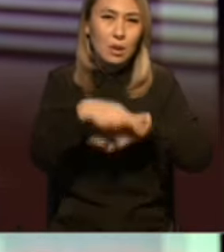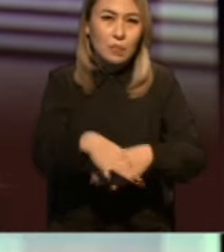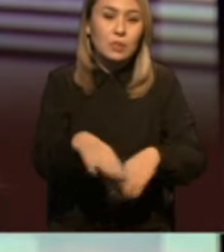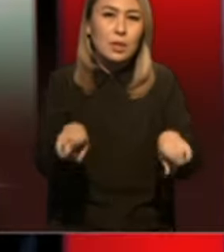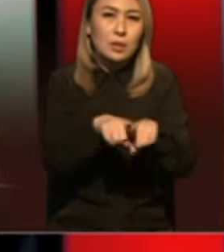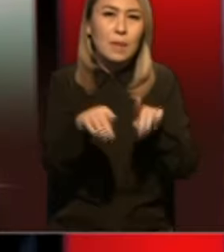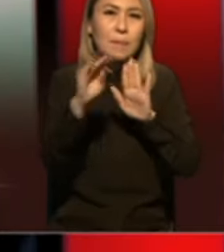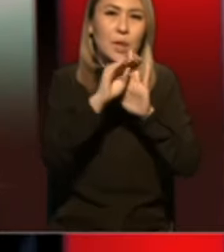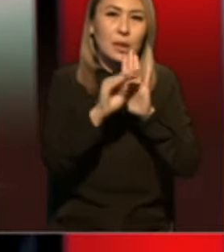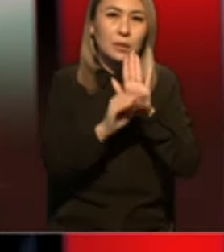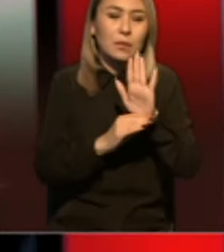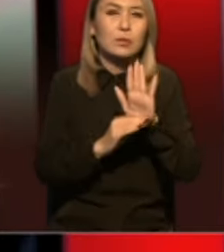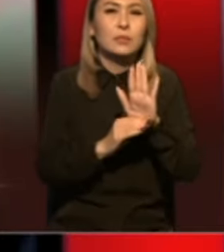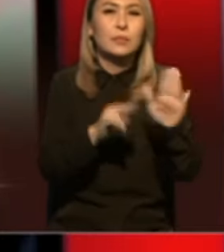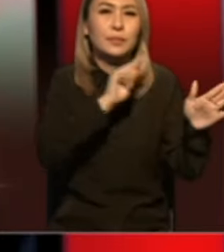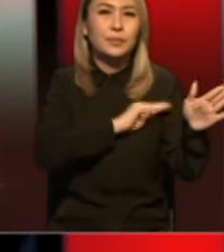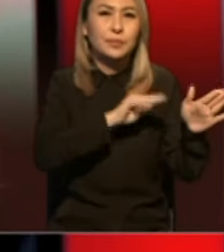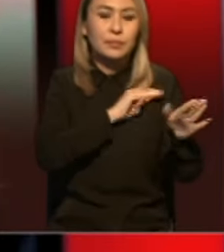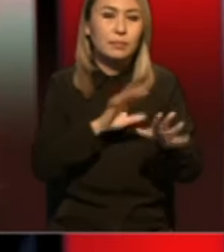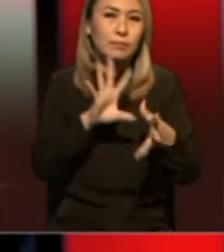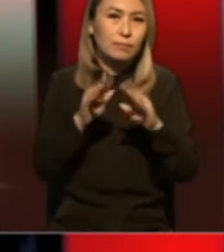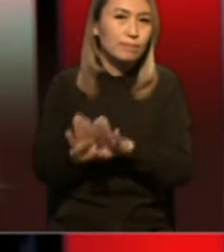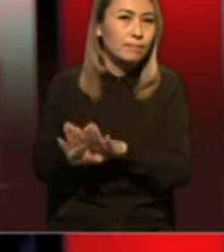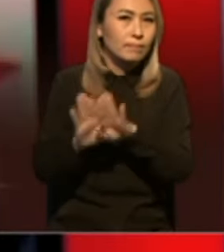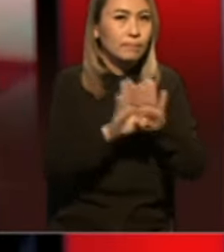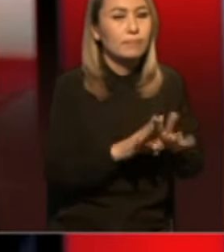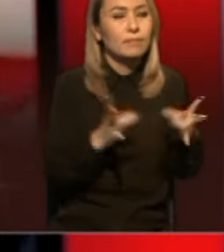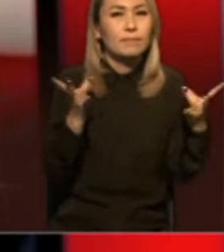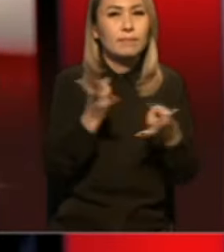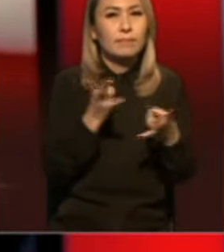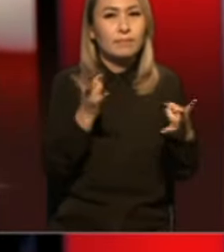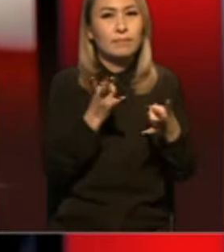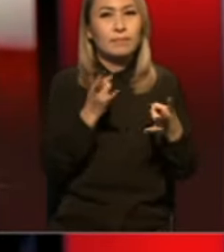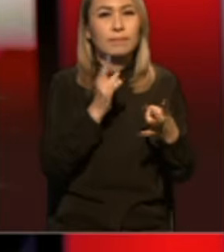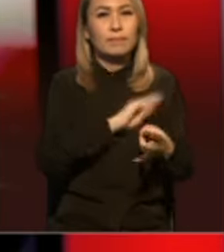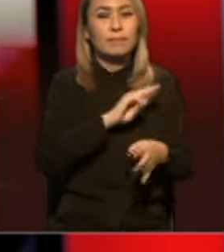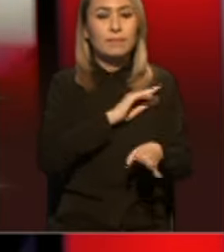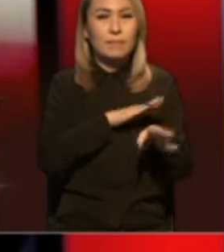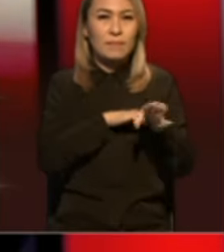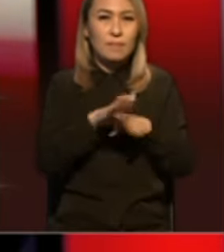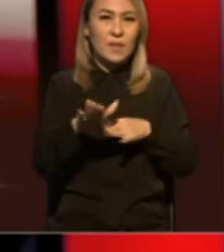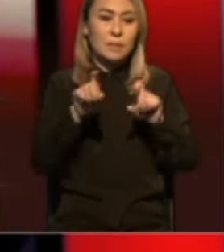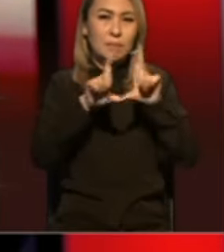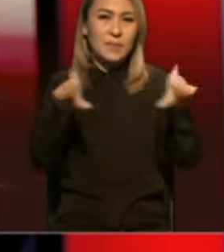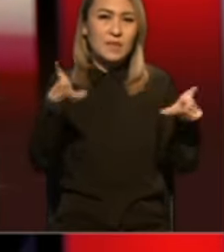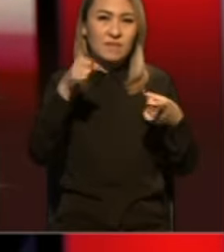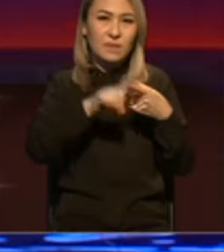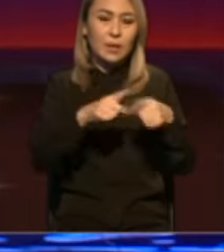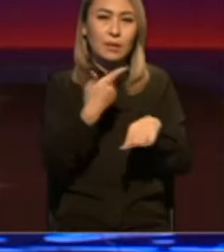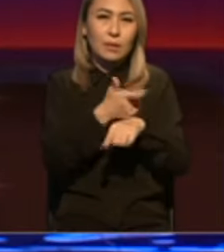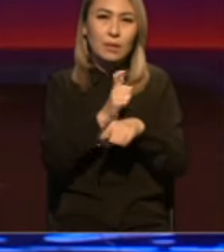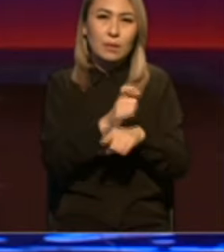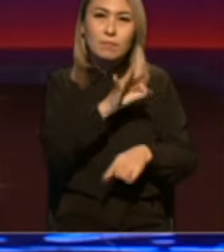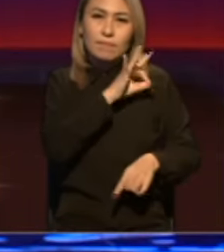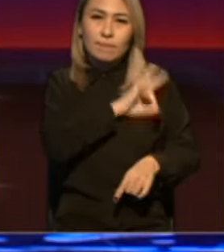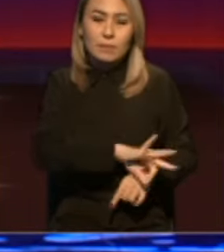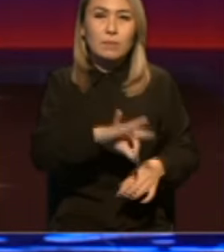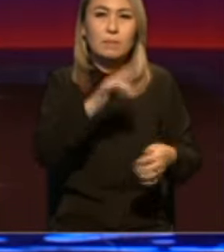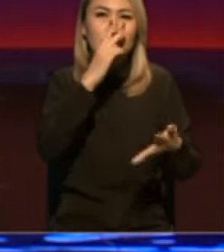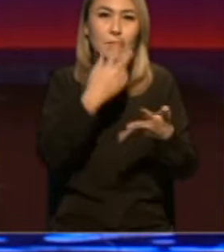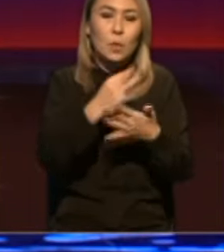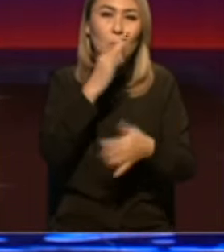секілді бағыттарға қарай жұмыс барынша жасалу керек деп айтуға болады. Меніңше жаңағы мектепке қатысты мәселе ең тегеурінді болып басталған еді,